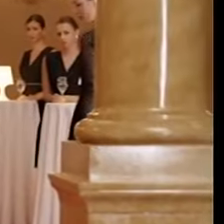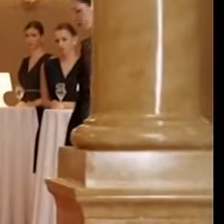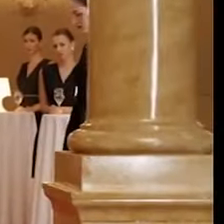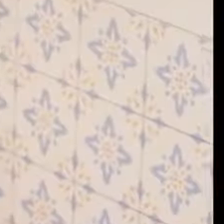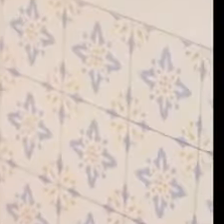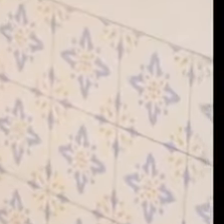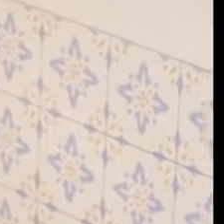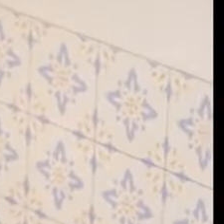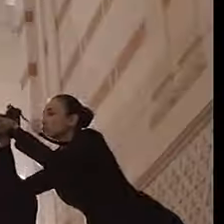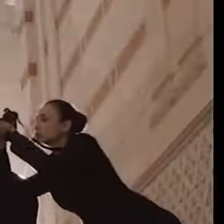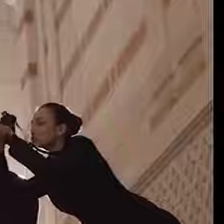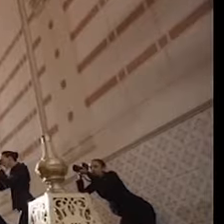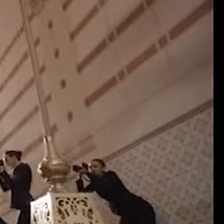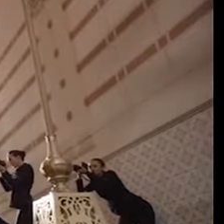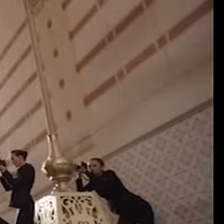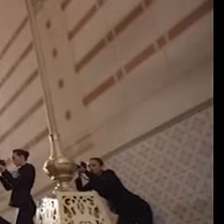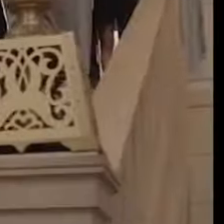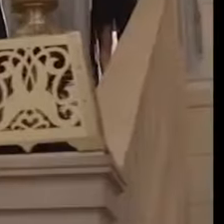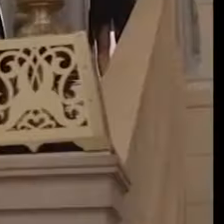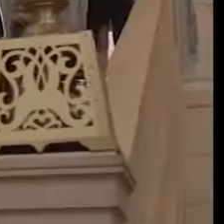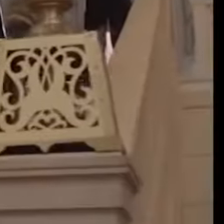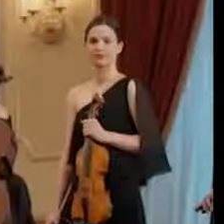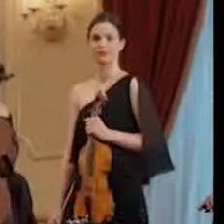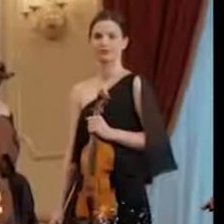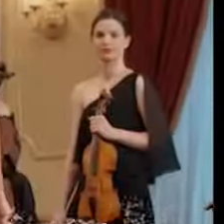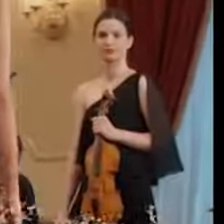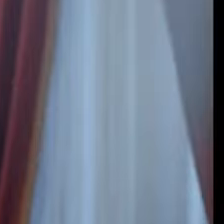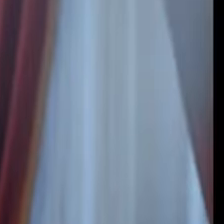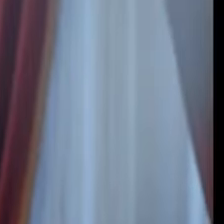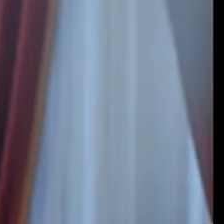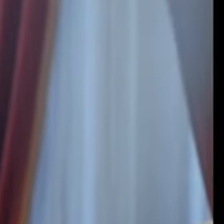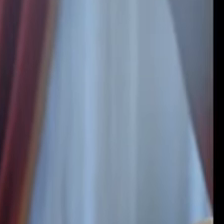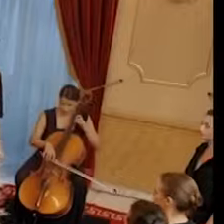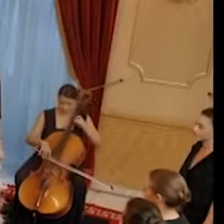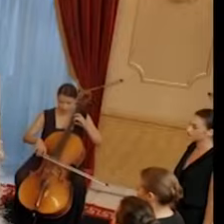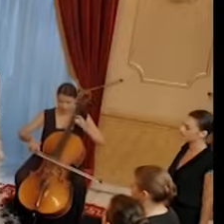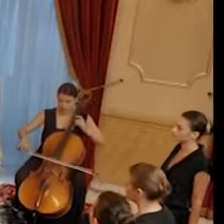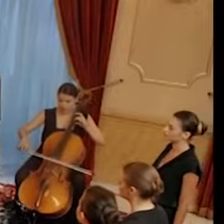Velike ljubavi se uvijek pamte. Ja pamtim svoju.